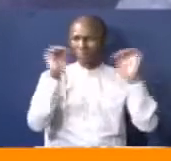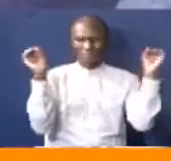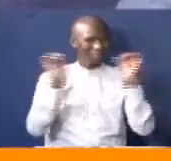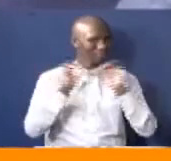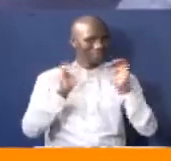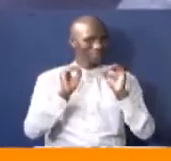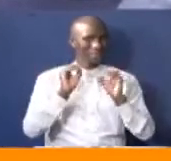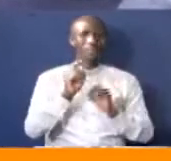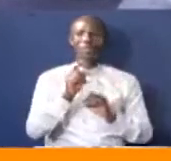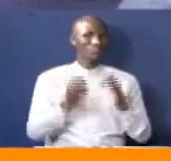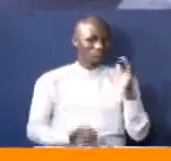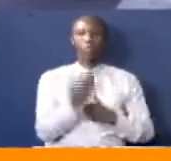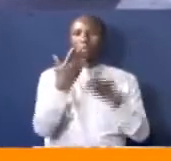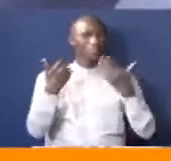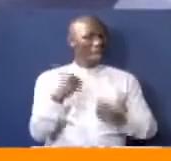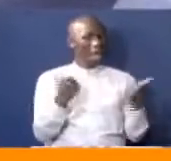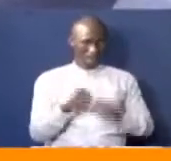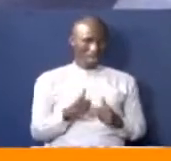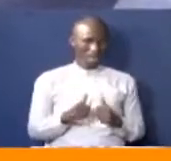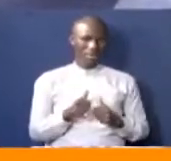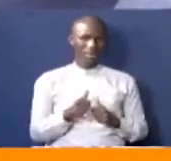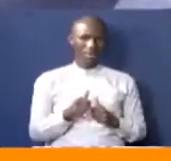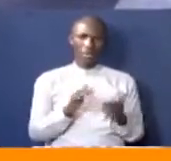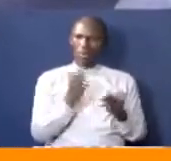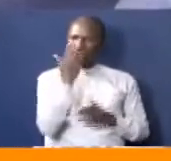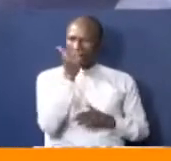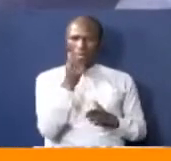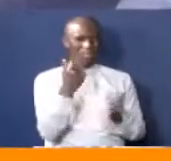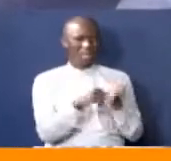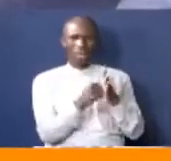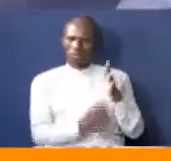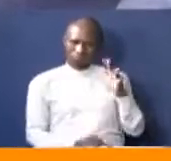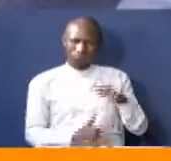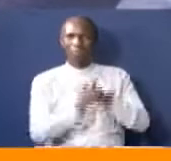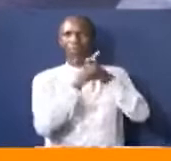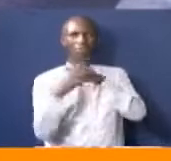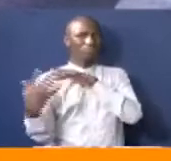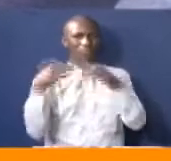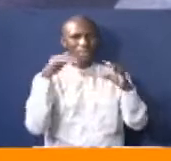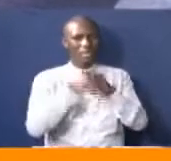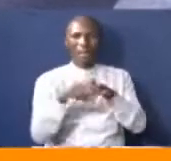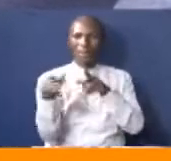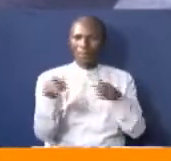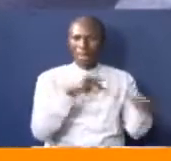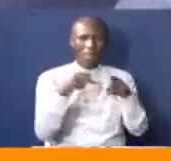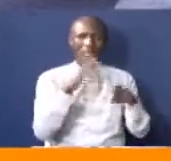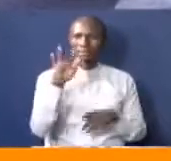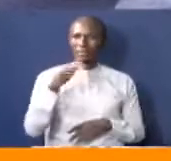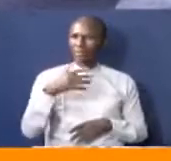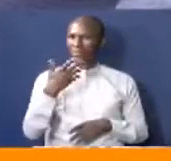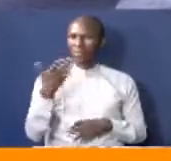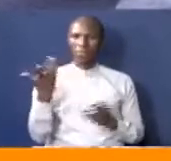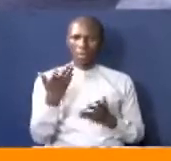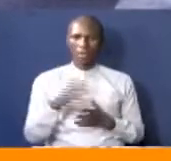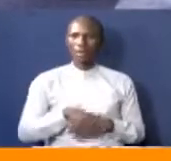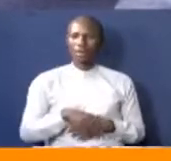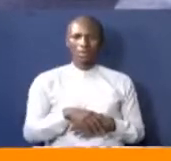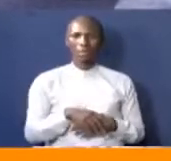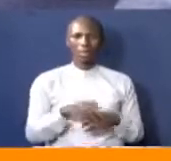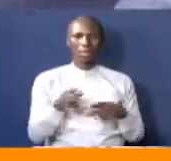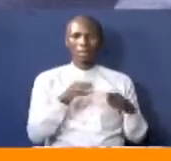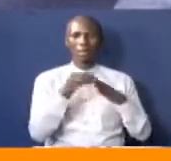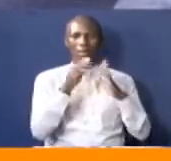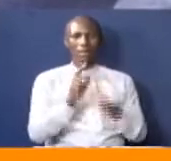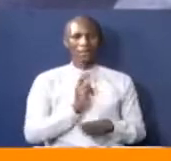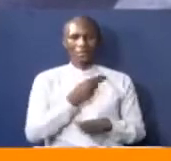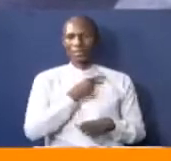kana keyo na ziyahu mela nondo keyo di mundu wako ikuwa devurungu katika akiyama na muna muna palabe patidinda